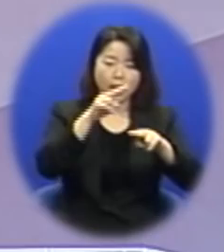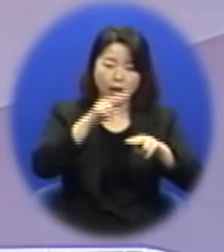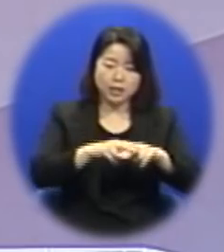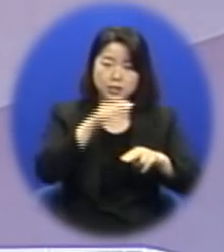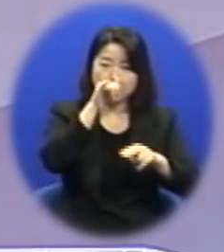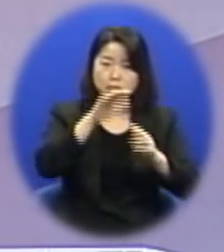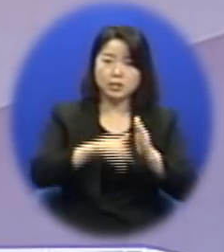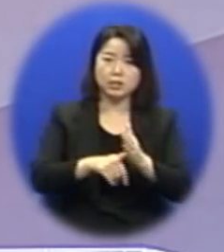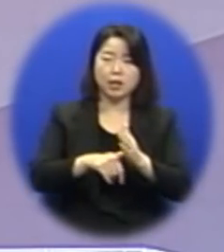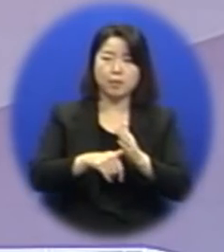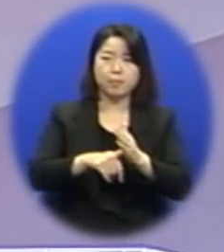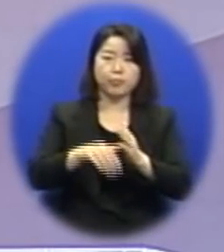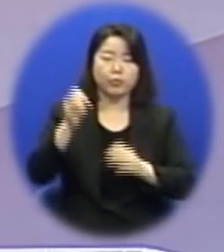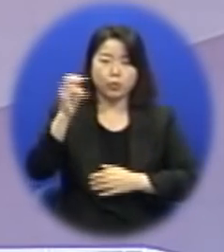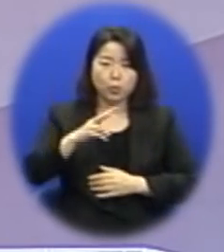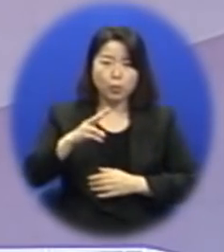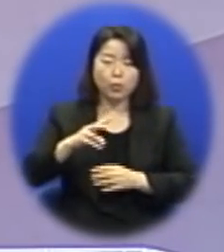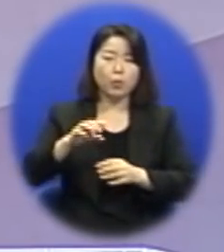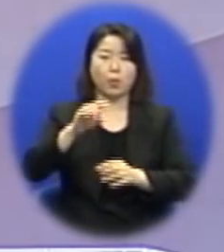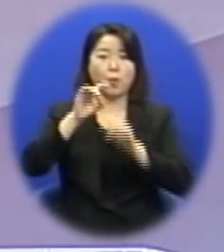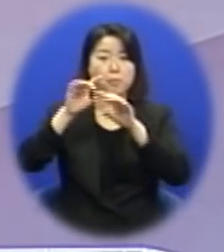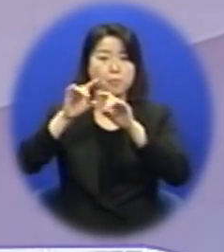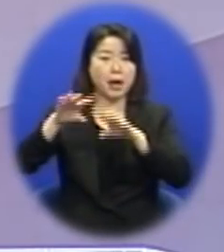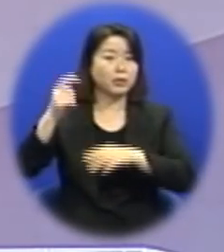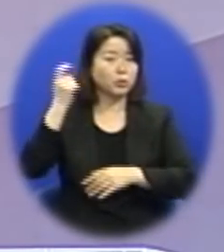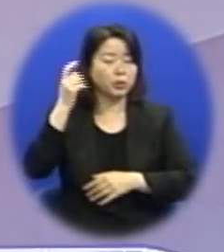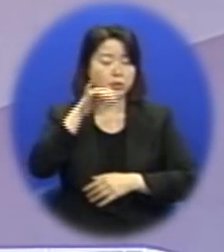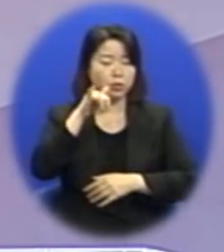나옵니다 하나님이 너를 사랑하지